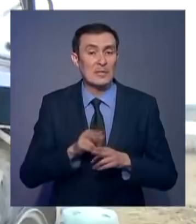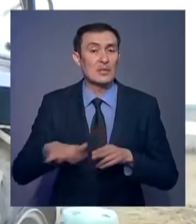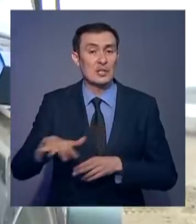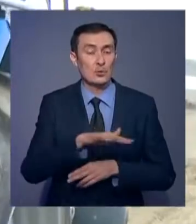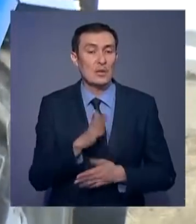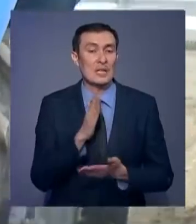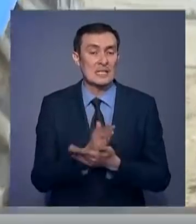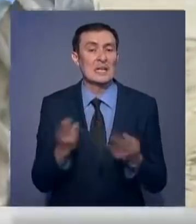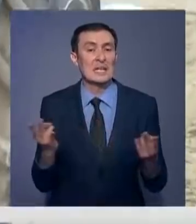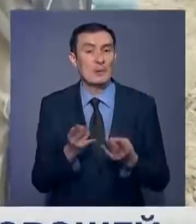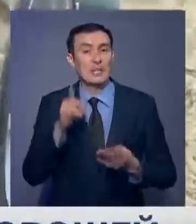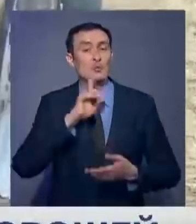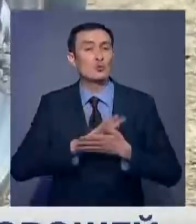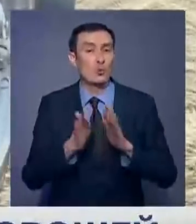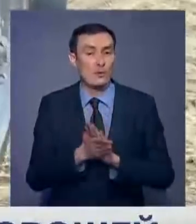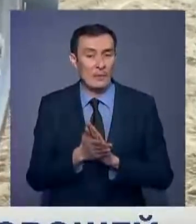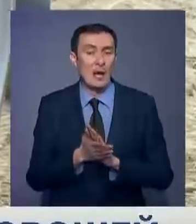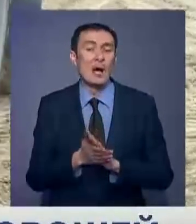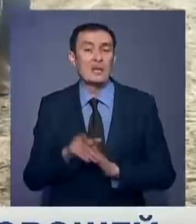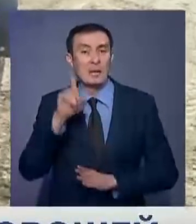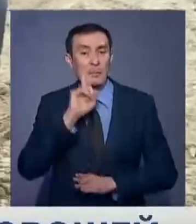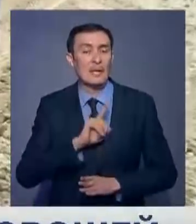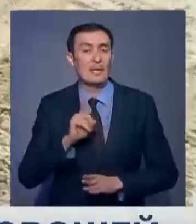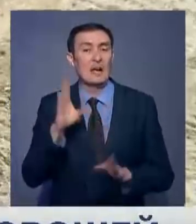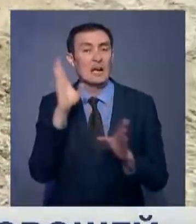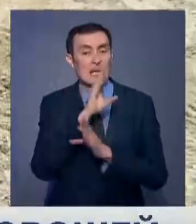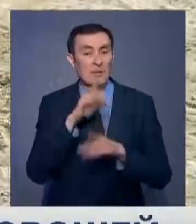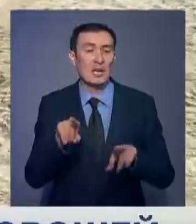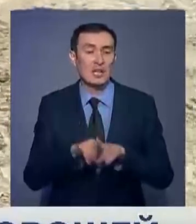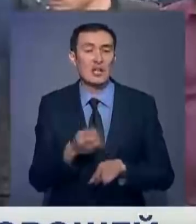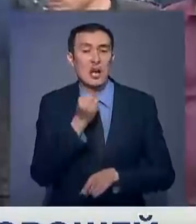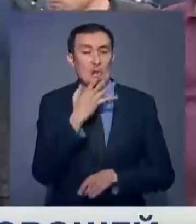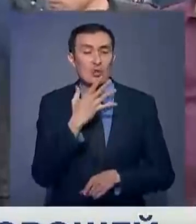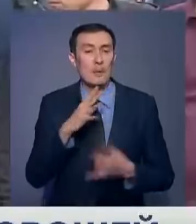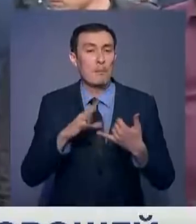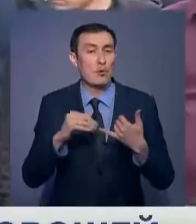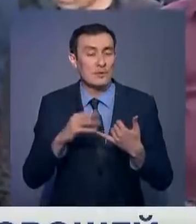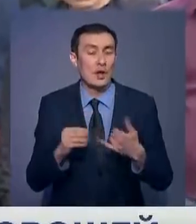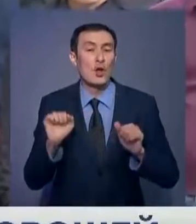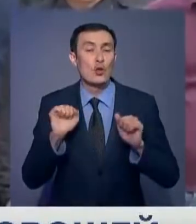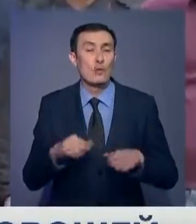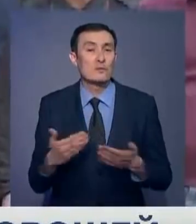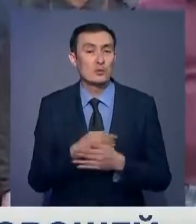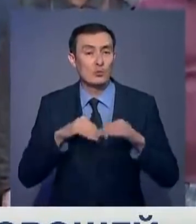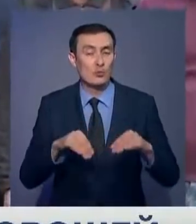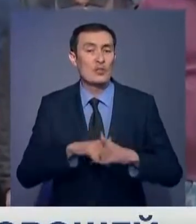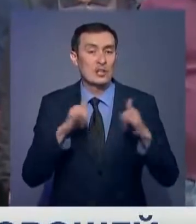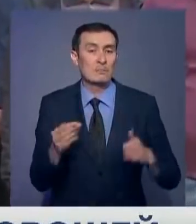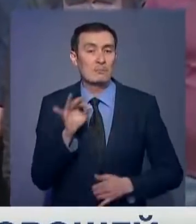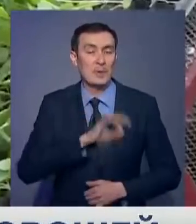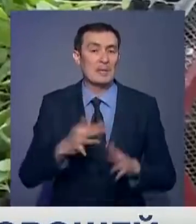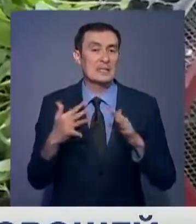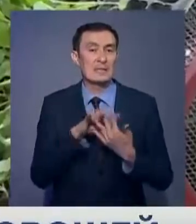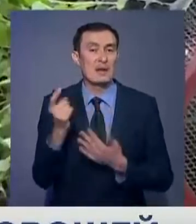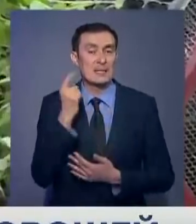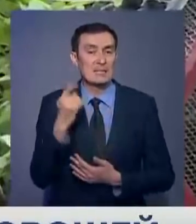территории региона есть все необходимые условия. От благоприятного климата до плодородной почвы. Новый способ земледелия увеличит прибыль от сельского